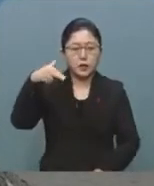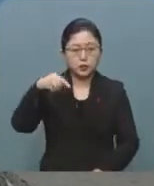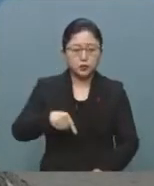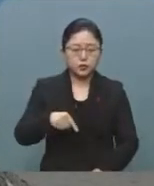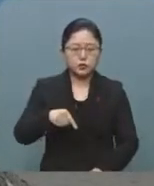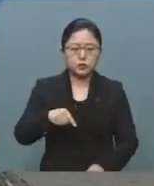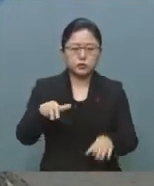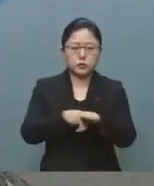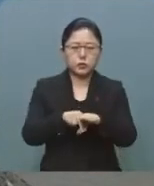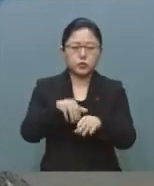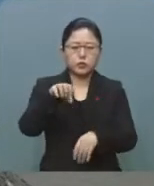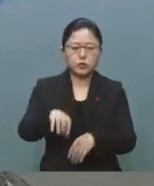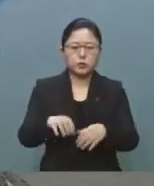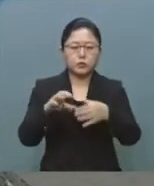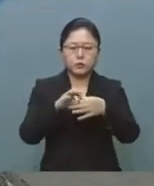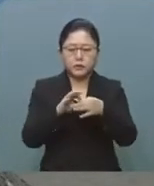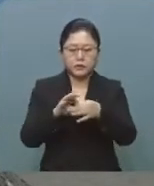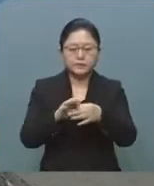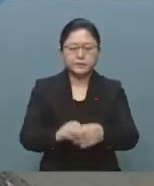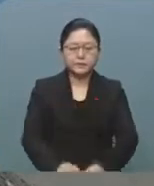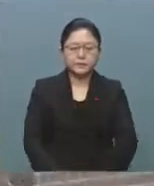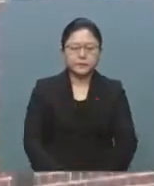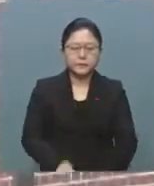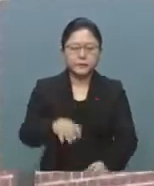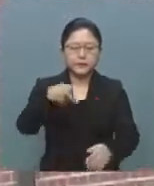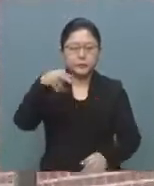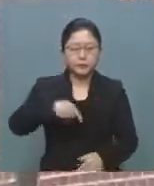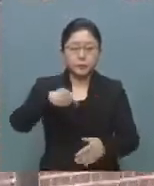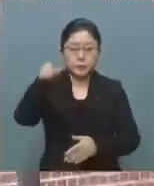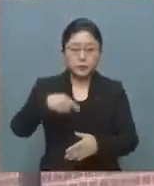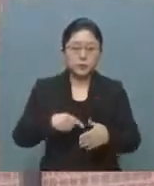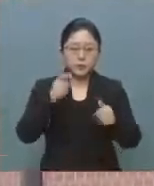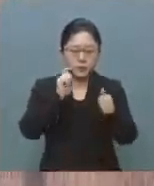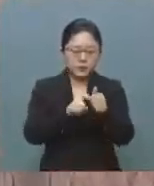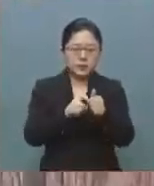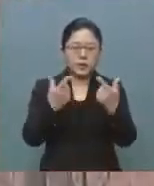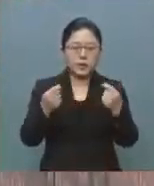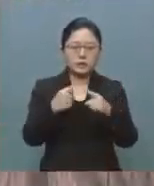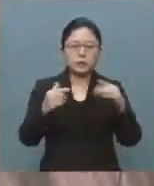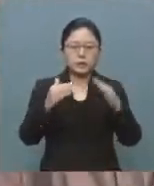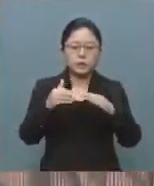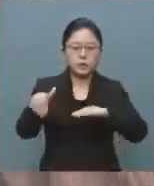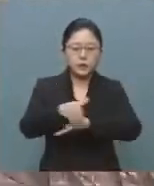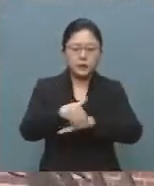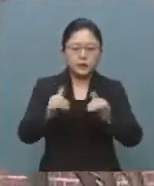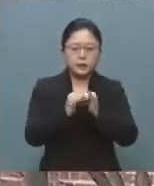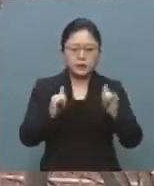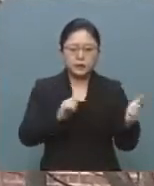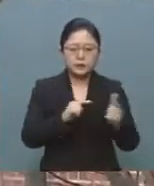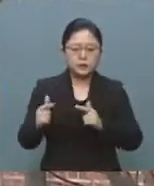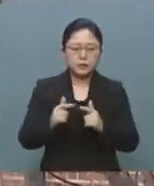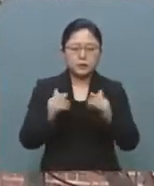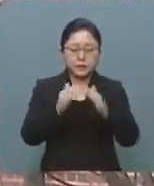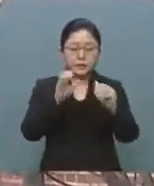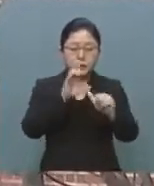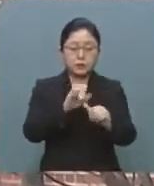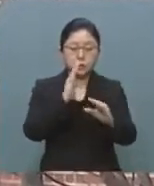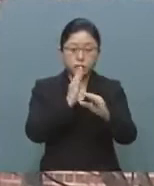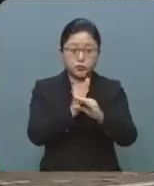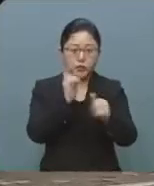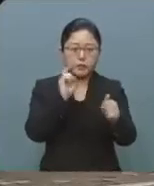BTJ 열방센터와 관련된 확진자들입니다. 상주를 다녀온 확진자와 같은 교회에 다니는 이들로 모두 자가격리